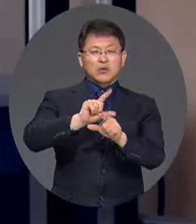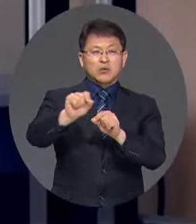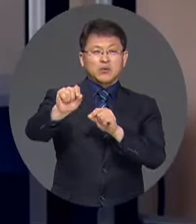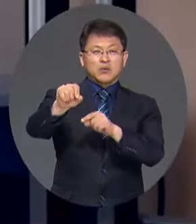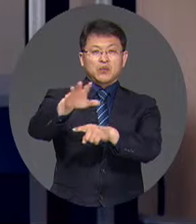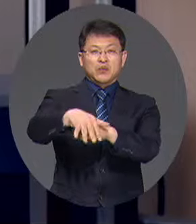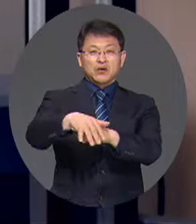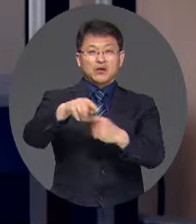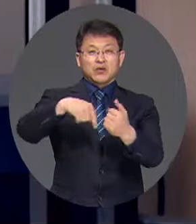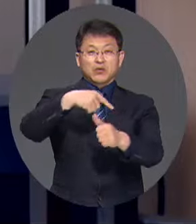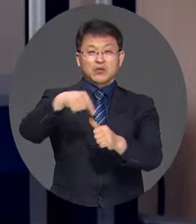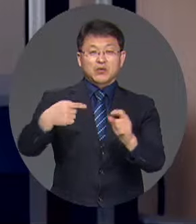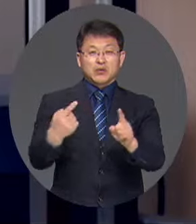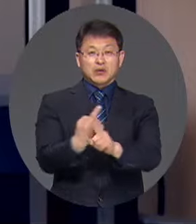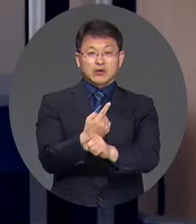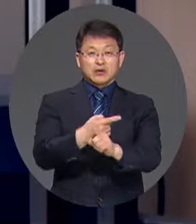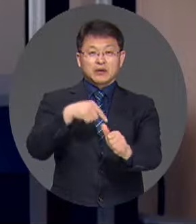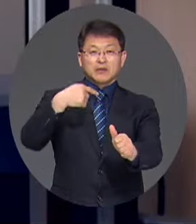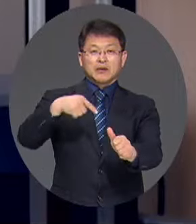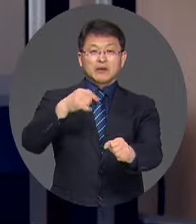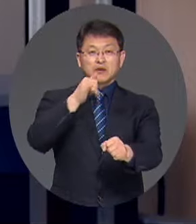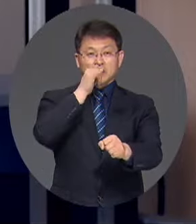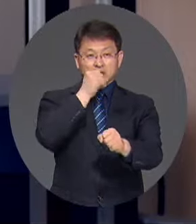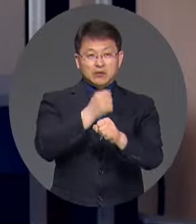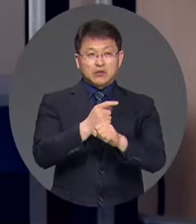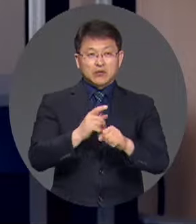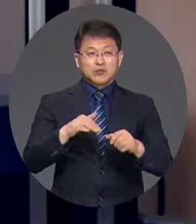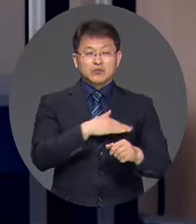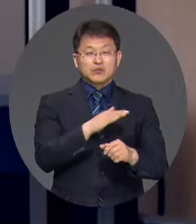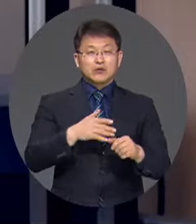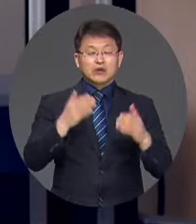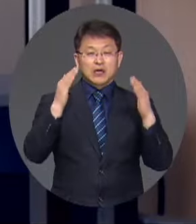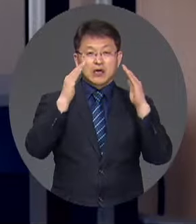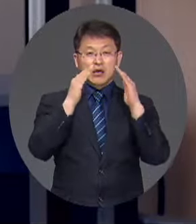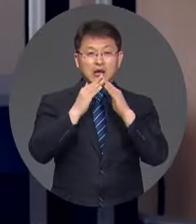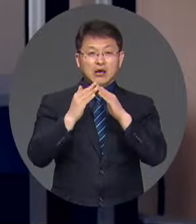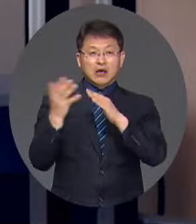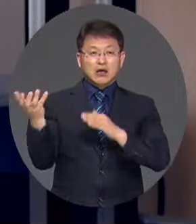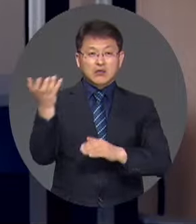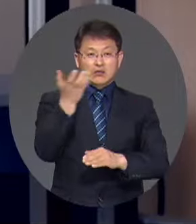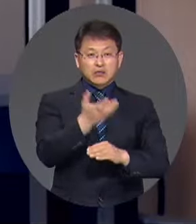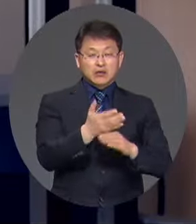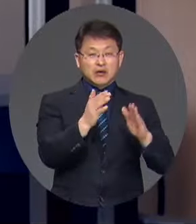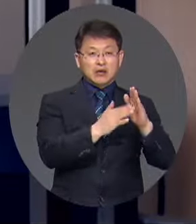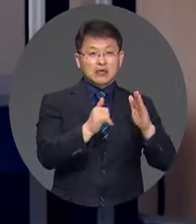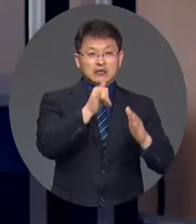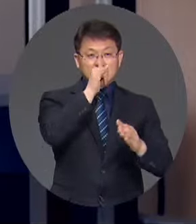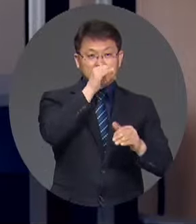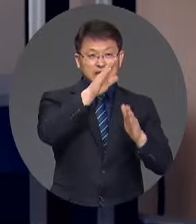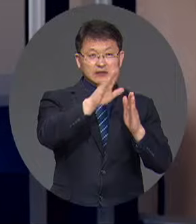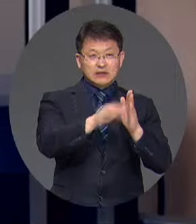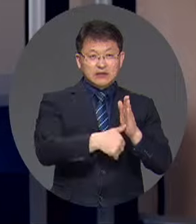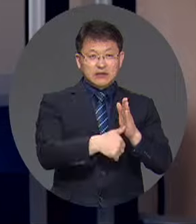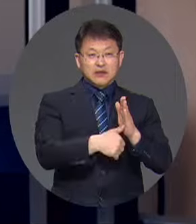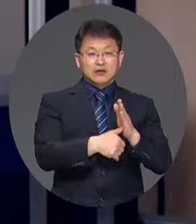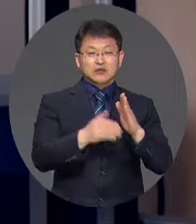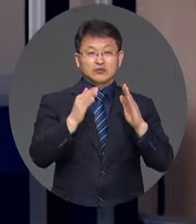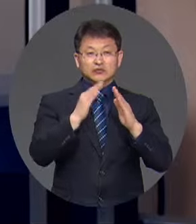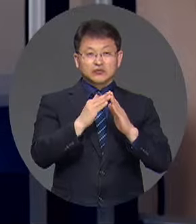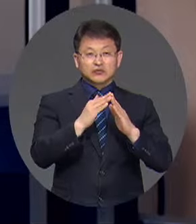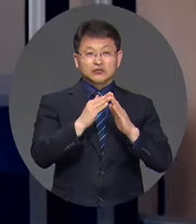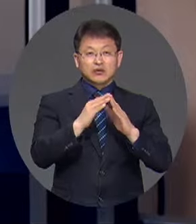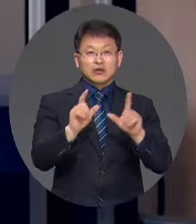시골의 교육 환경을 좀 개선을 하고 우리 학구로 이주해오는 가정들이 있을 경우에